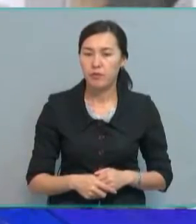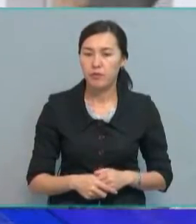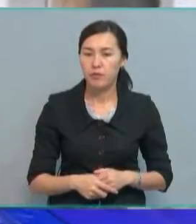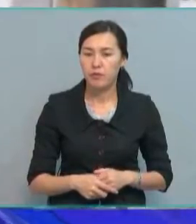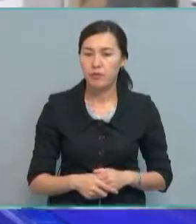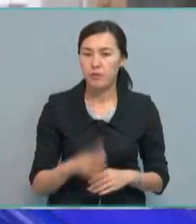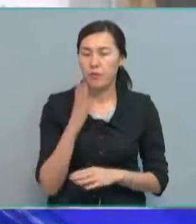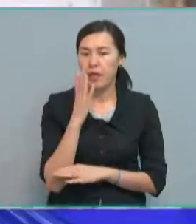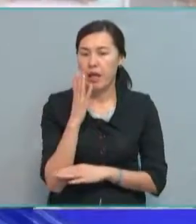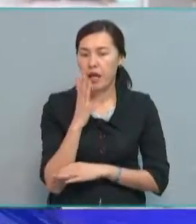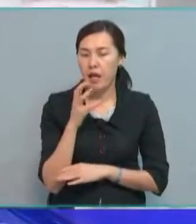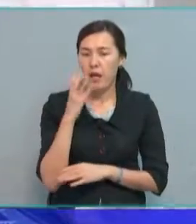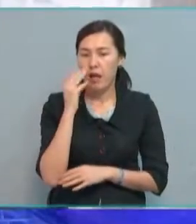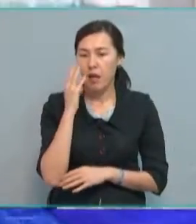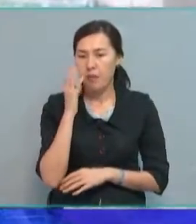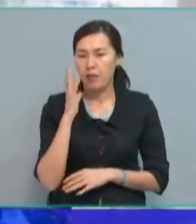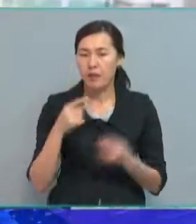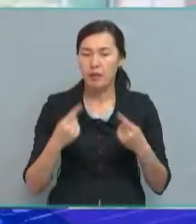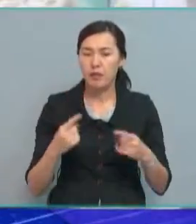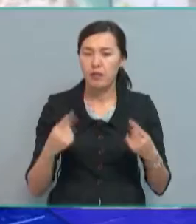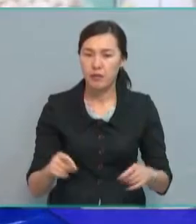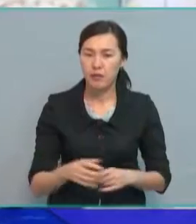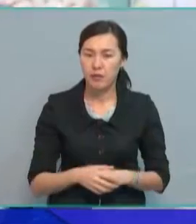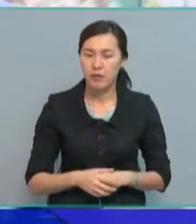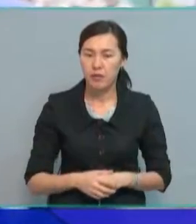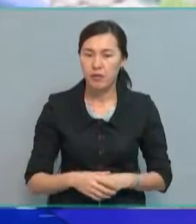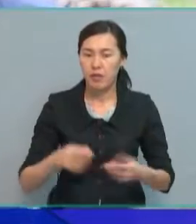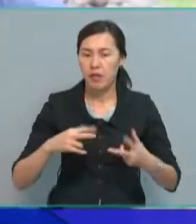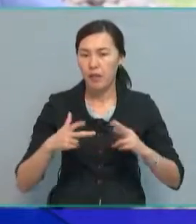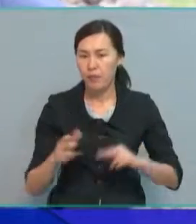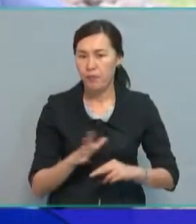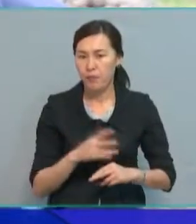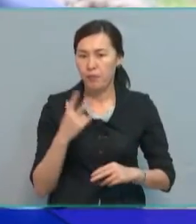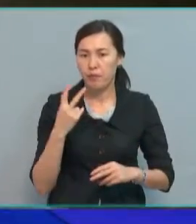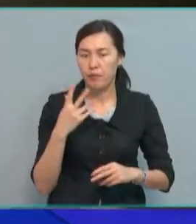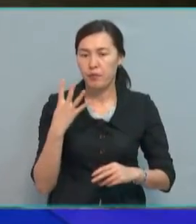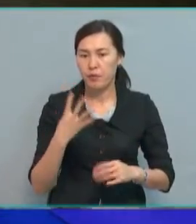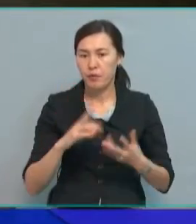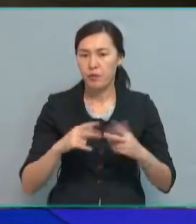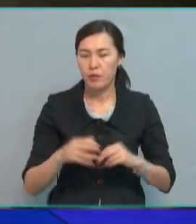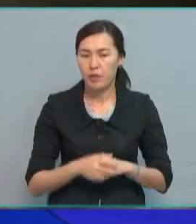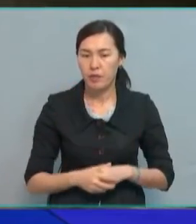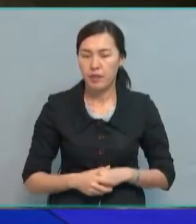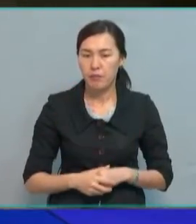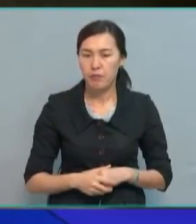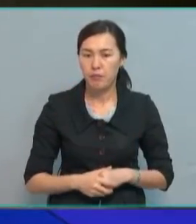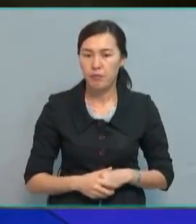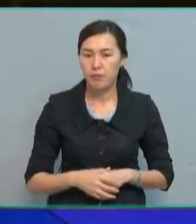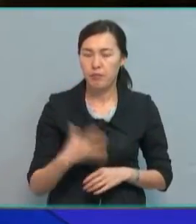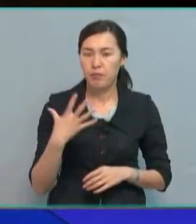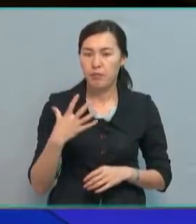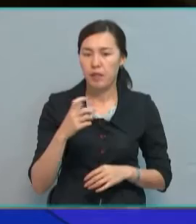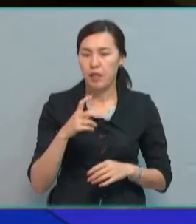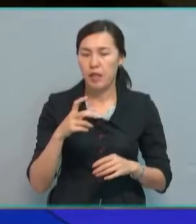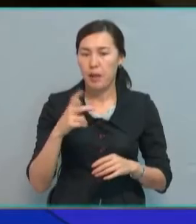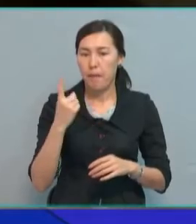Алма көшеттерім бар, бау бар да, алма. Оны алып ана жаққа отырып, мына жаққа отырғызып қойдым. Ол жерге үшеуін төртеуін мына жаққа отырғызып қойдым. Көрдіңіздер, міне бір метр су келді. Су